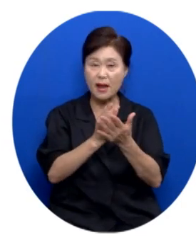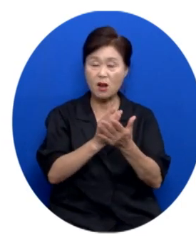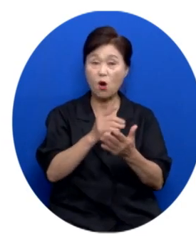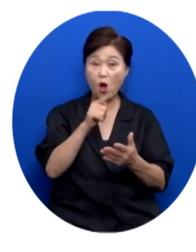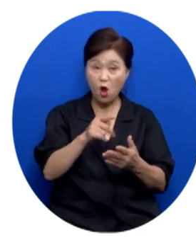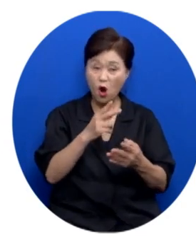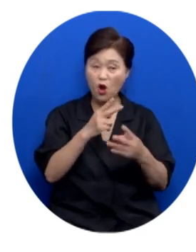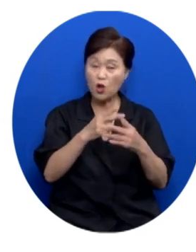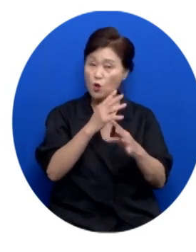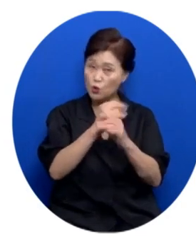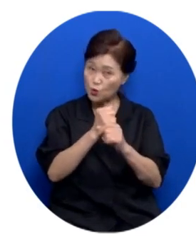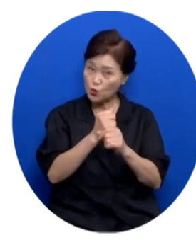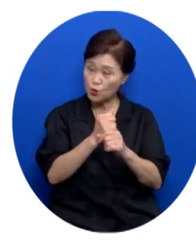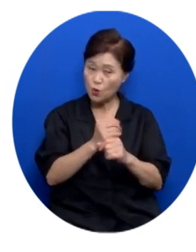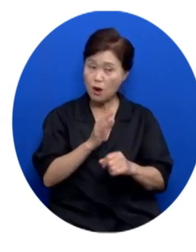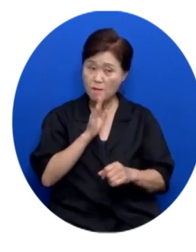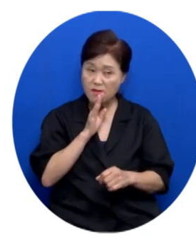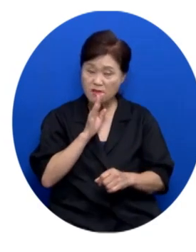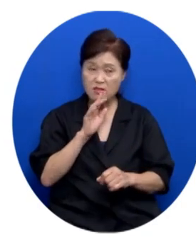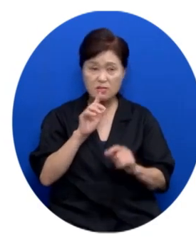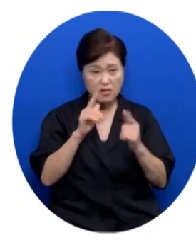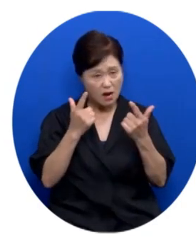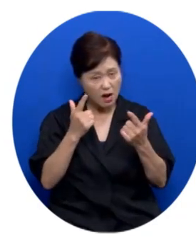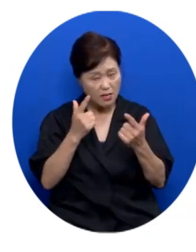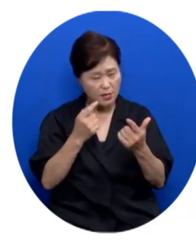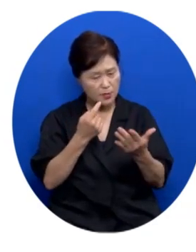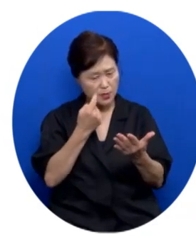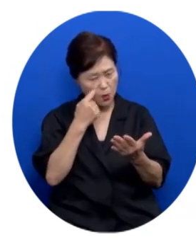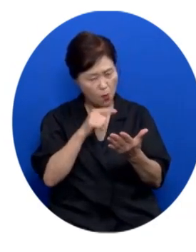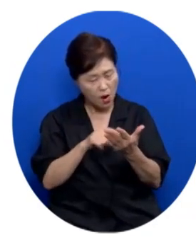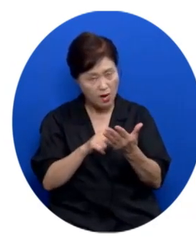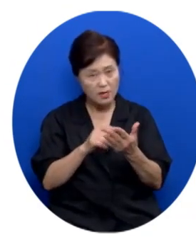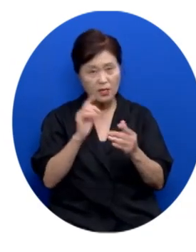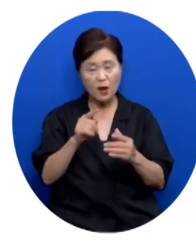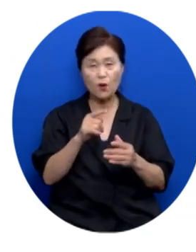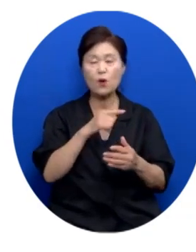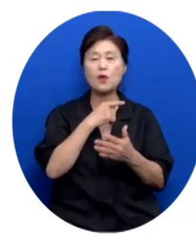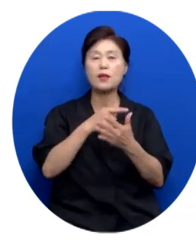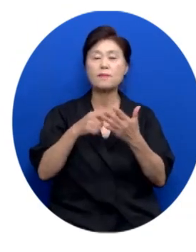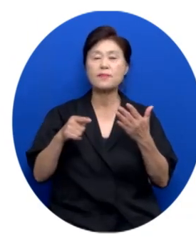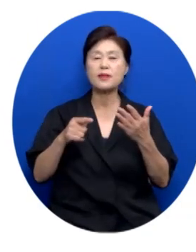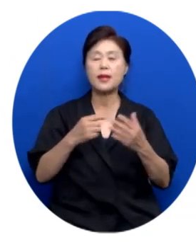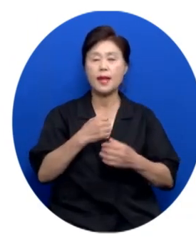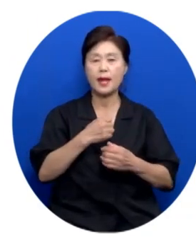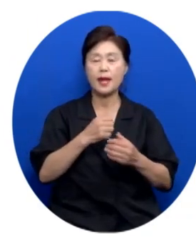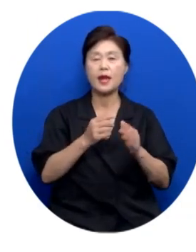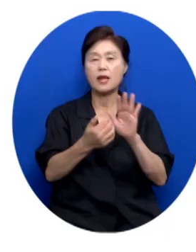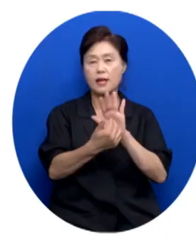사이트 주소가 정상 사이트 주소와 일치하는지 여부를 확인해 피해를 예방해야 한다고 안내했습니다